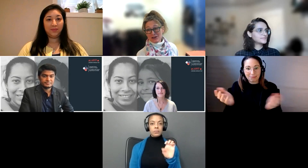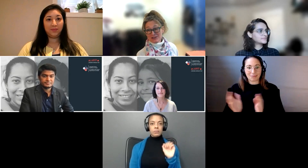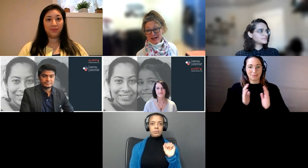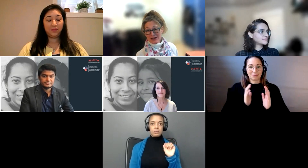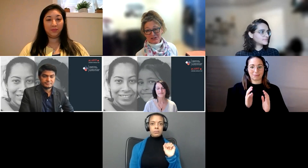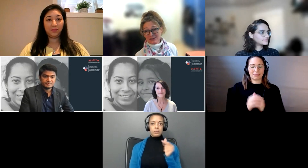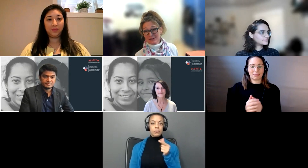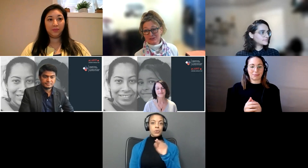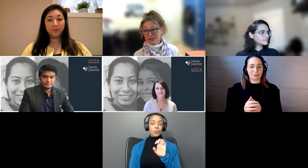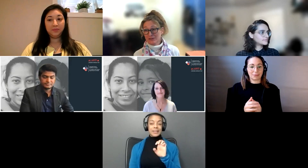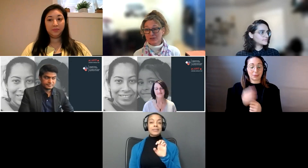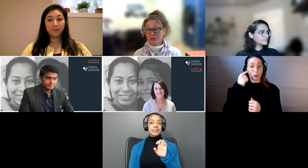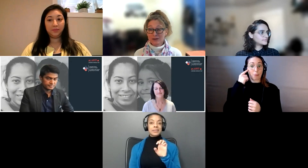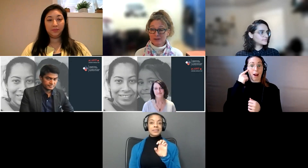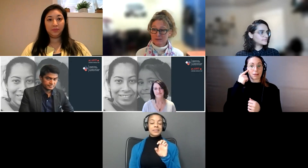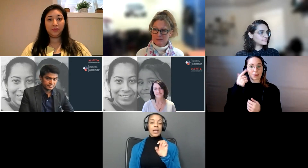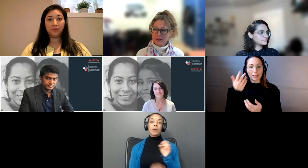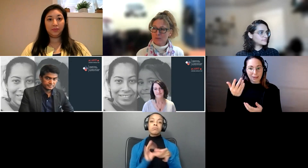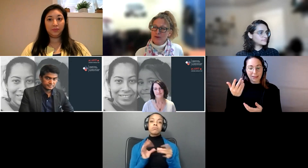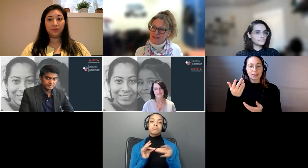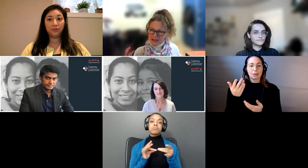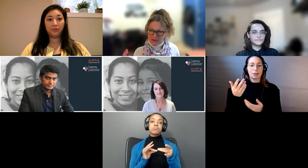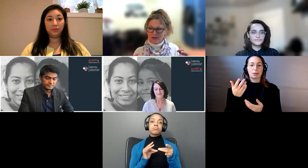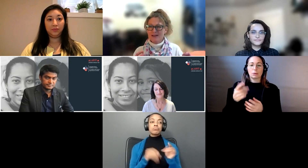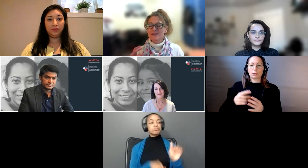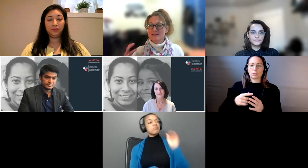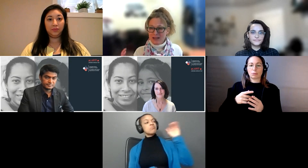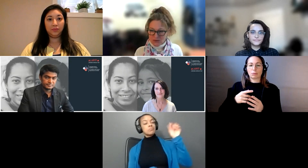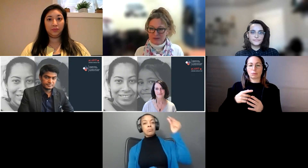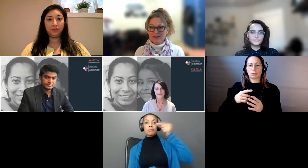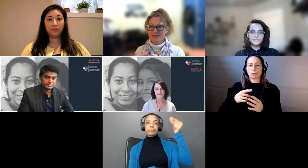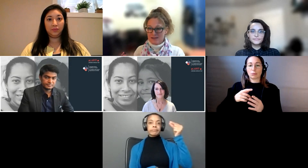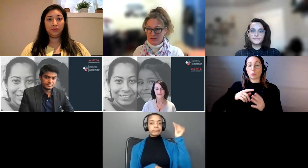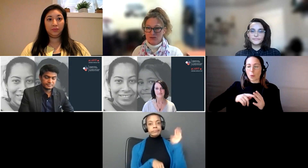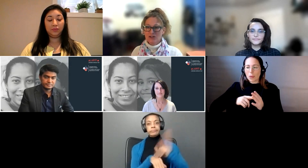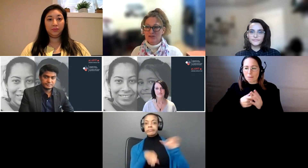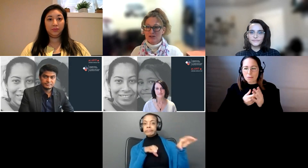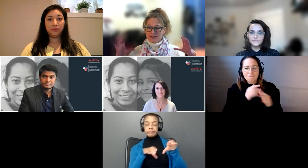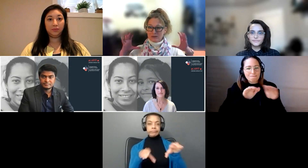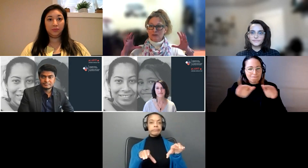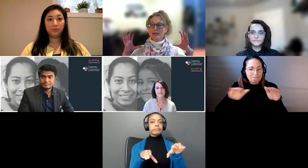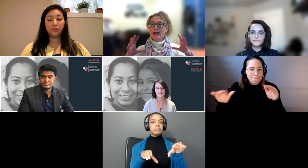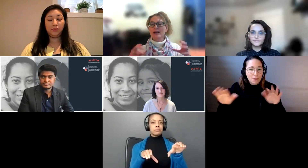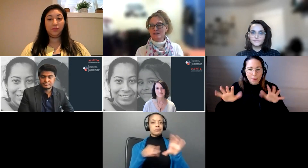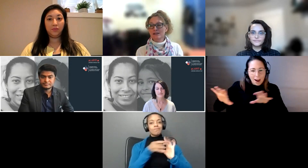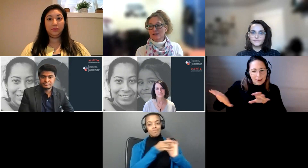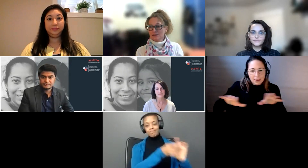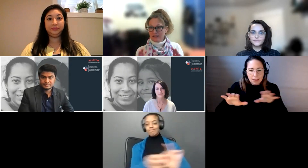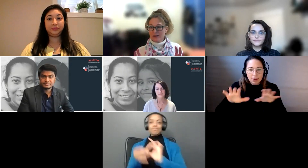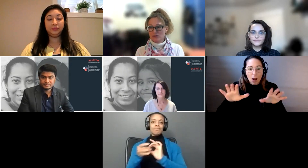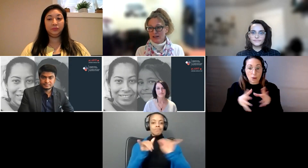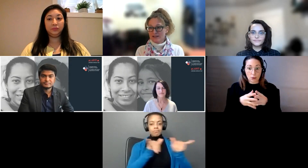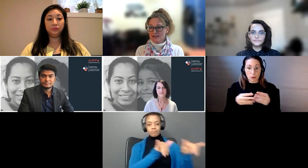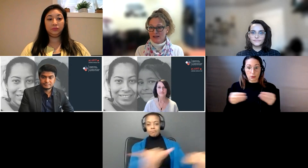Je pense que quand nous avons fait nos appels à l'action, nous pensions à une façon des solutions plus